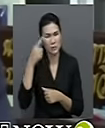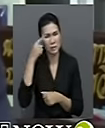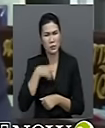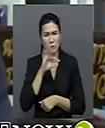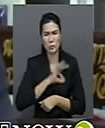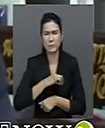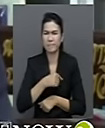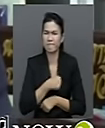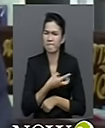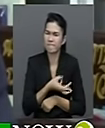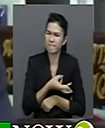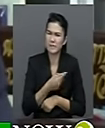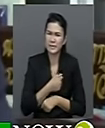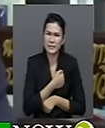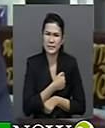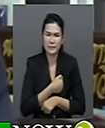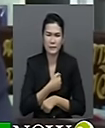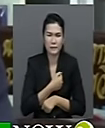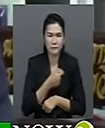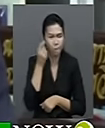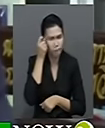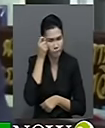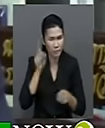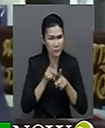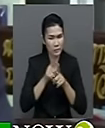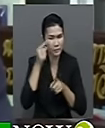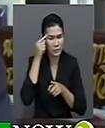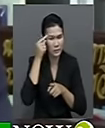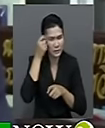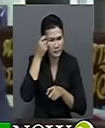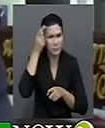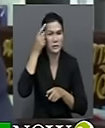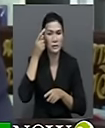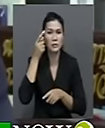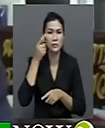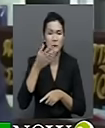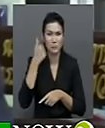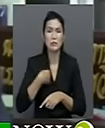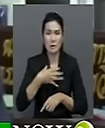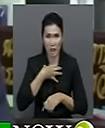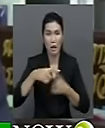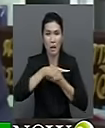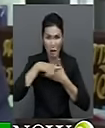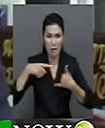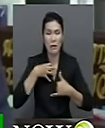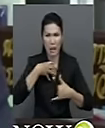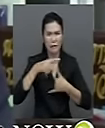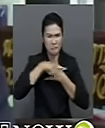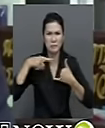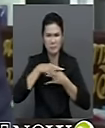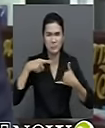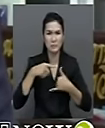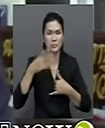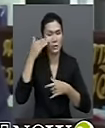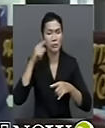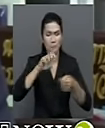อยใจขึ้นมาในตลอดเวลาว่าอยากจะฆ่าตัวตายอยากจะฆ่าตัวตายเพรา